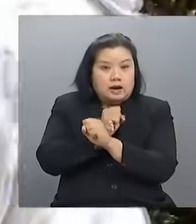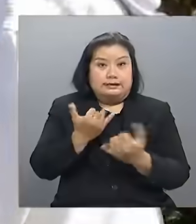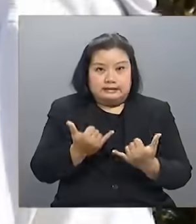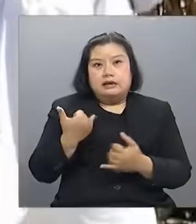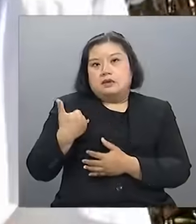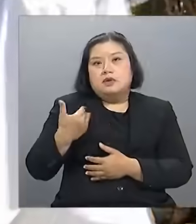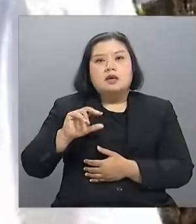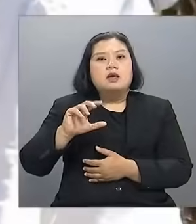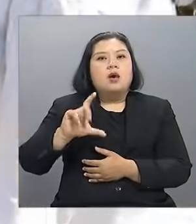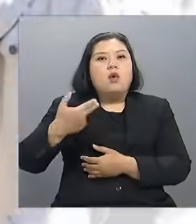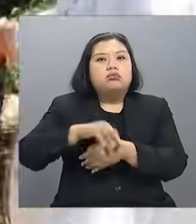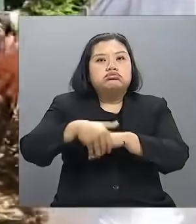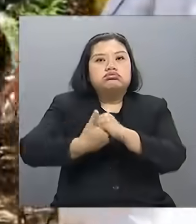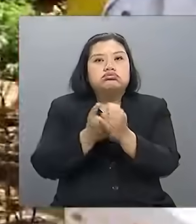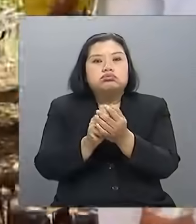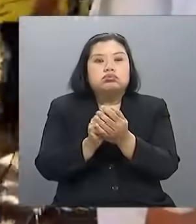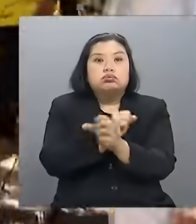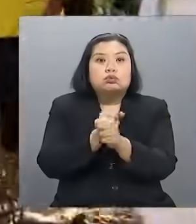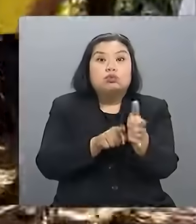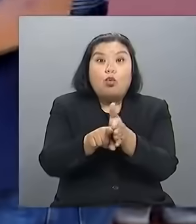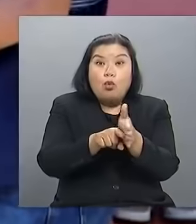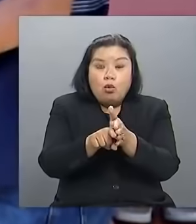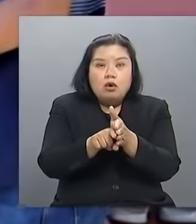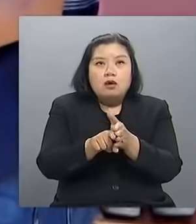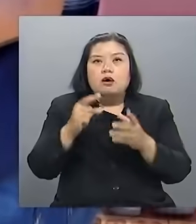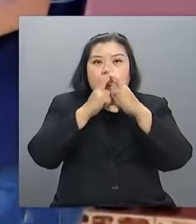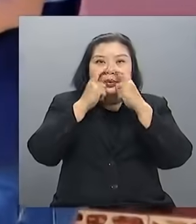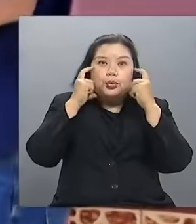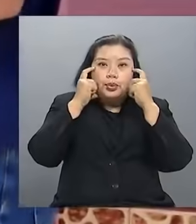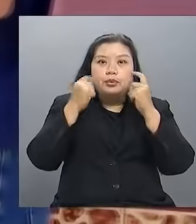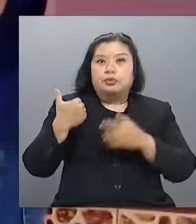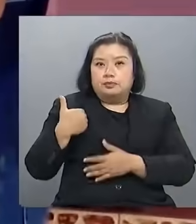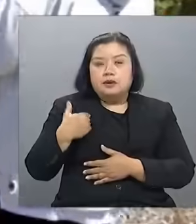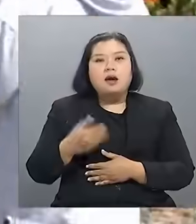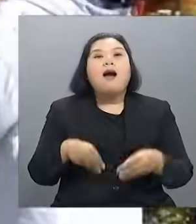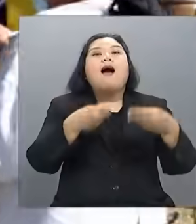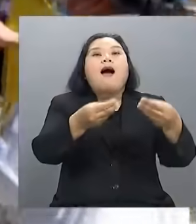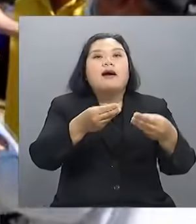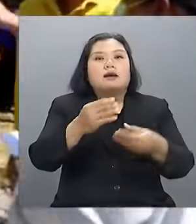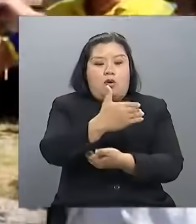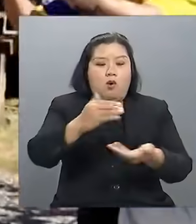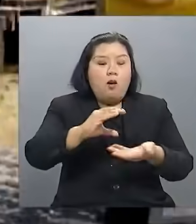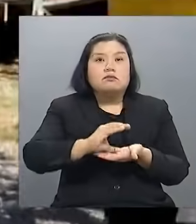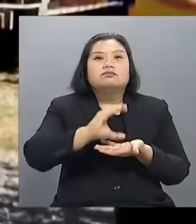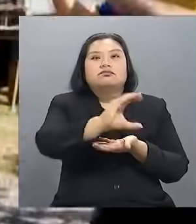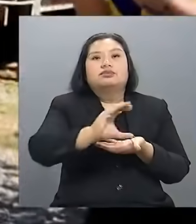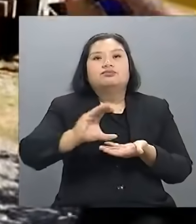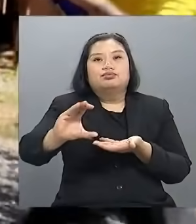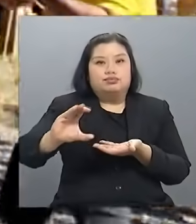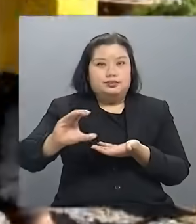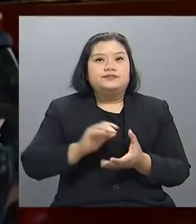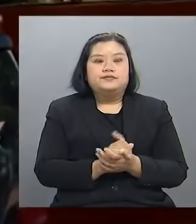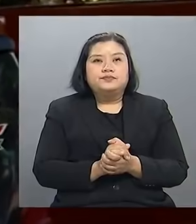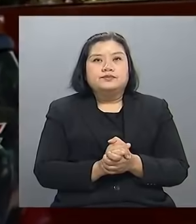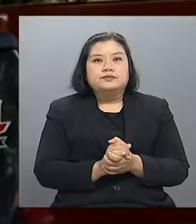จกสำหรับทุกบ้านนะคะแล้วก็มีหน้ากากสับสนอีกบ้านละ1กล่องนะคะก็ดีมากๆนะคะส่วนใหญ่แล้วเขาก็